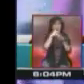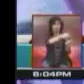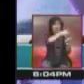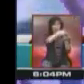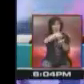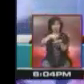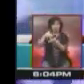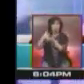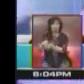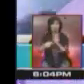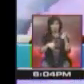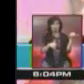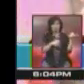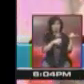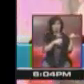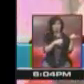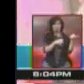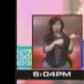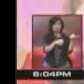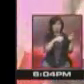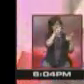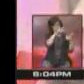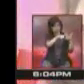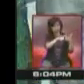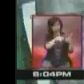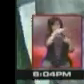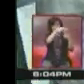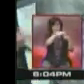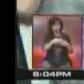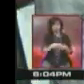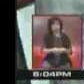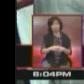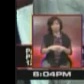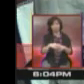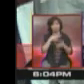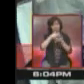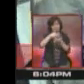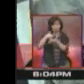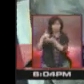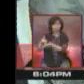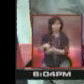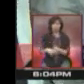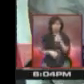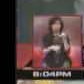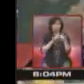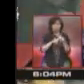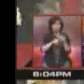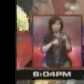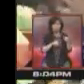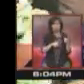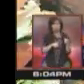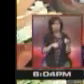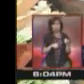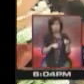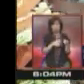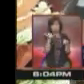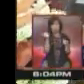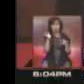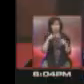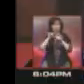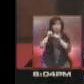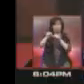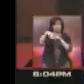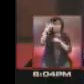tulad nila Donny Nietes, John Real Casimero at Boom Boom Bautista. Tungkol naman sa pagiging pagtos si Pacman kay Floyd Mayweather